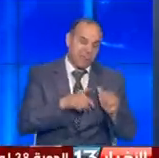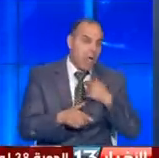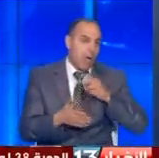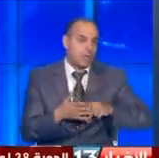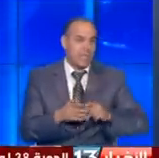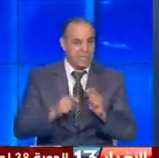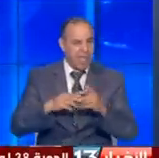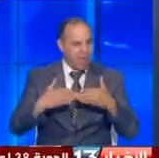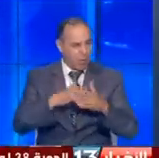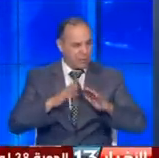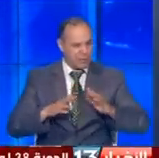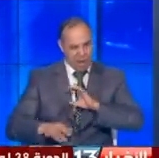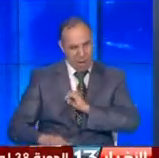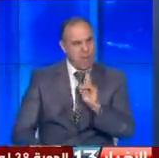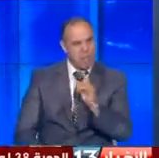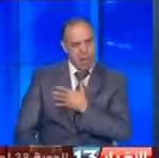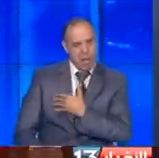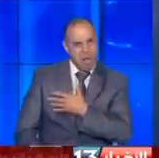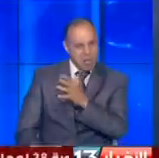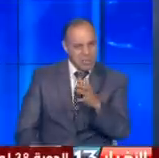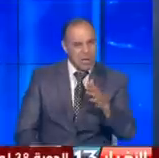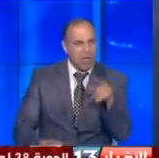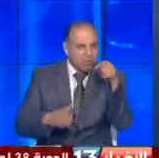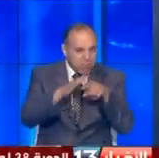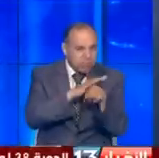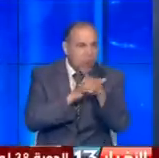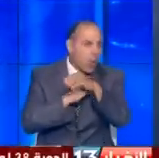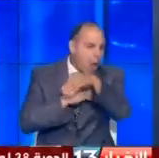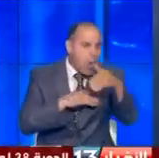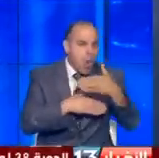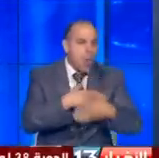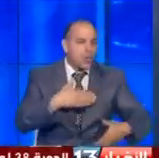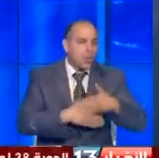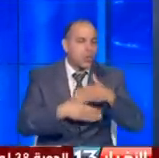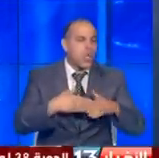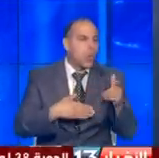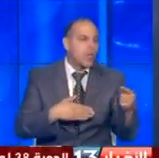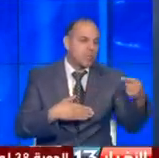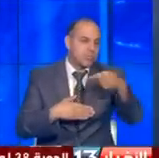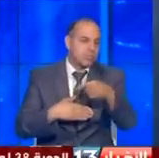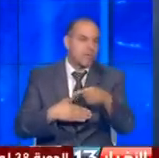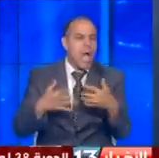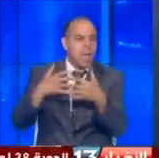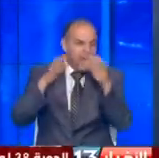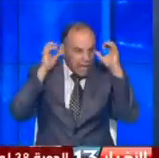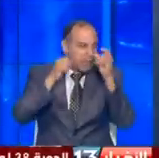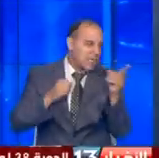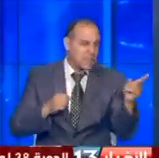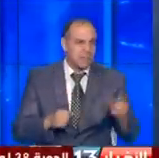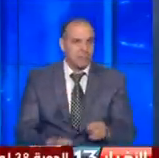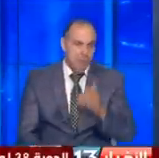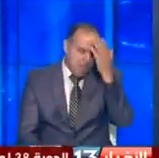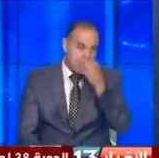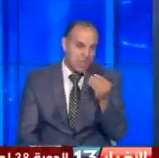وقف سياستها غير الرحيمة بفصل أطفال المهاجرين غير الشرعيين عن أبائهم عند الحدود الأمريكية مع